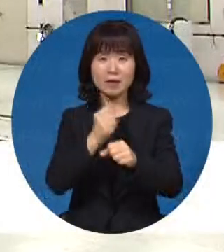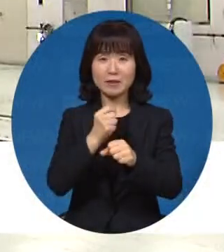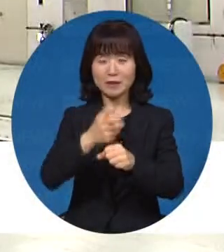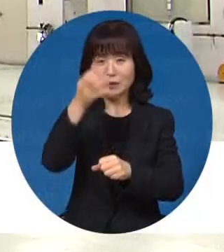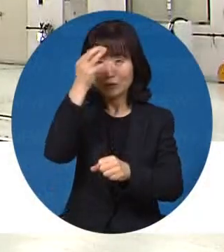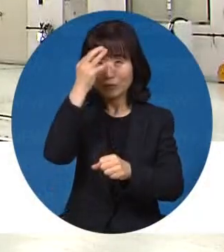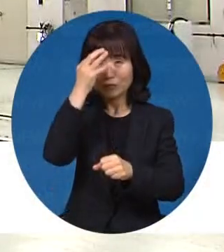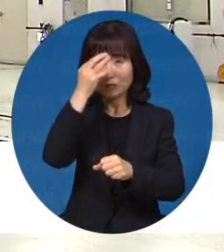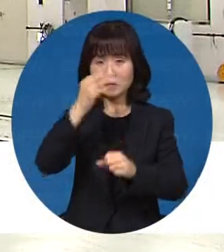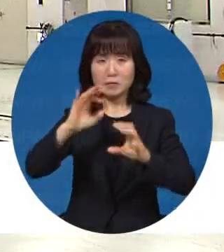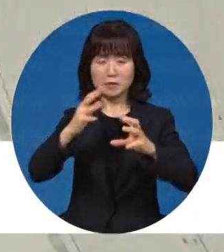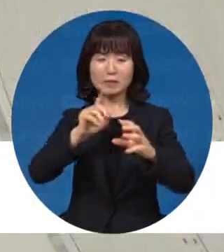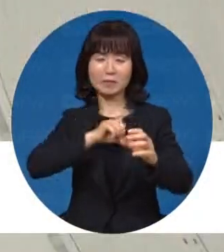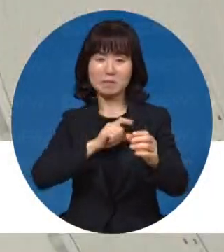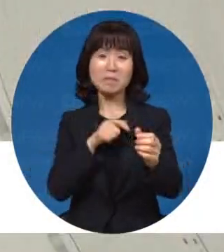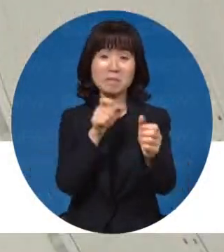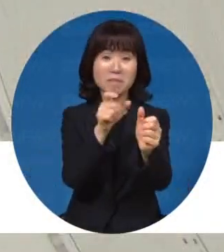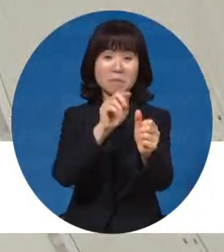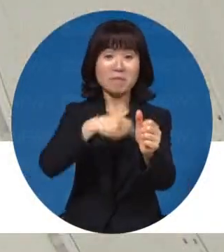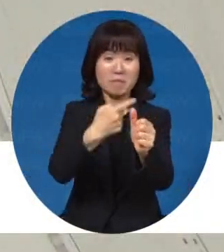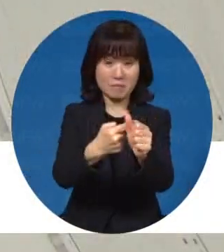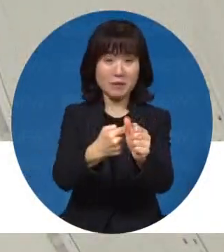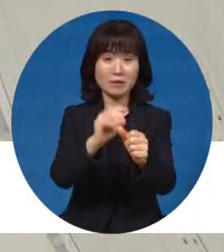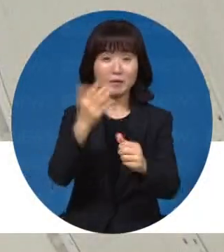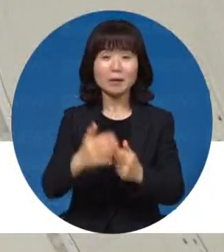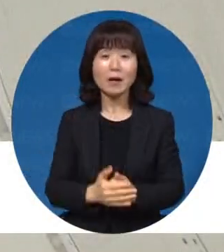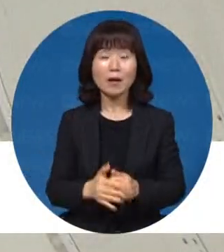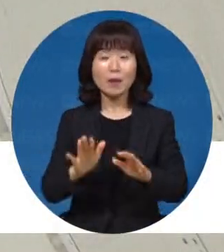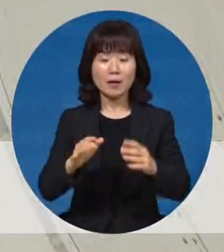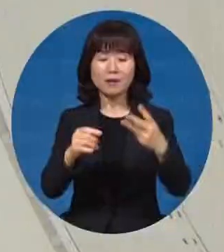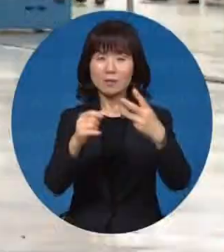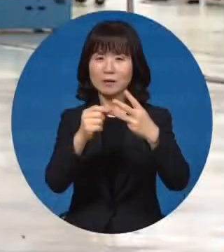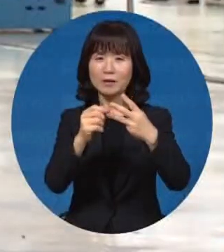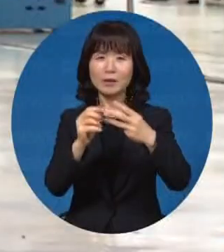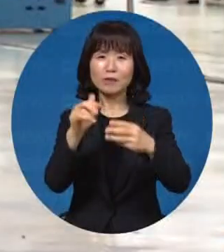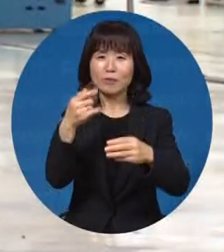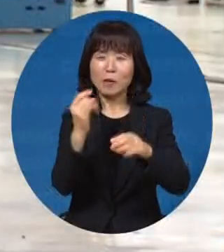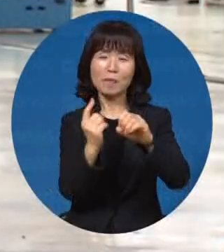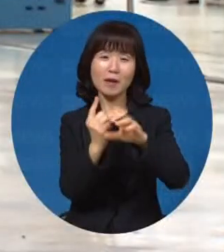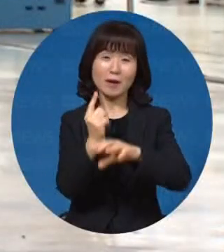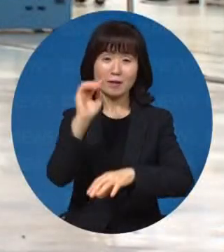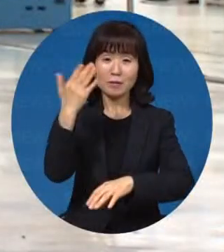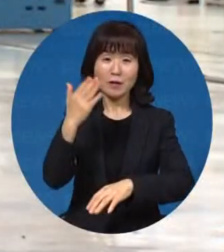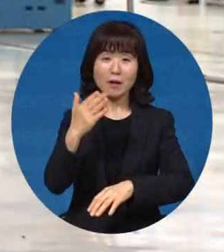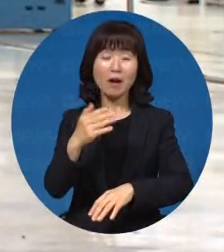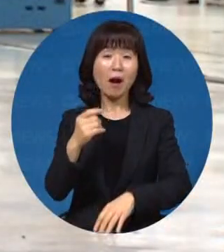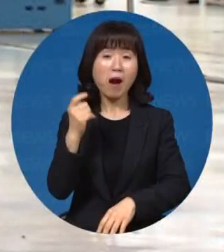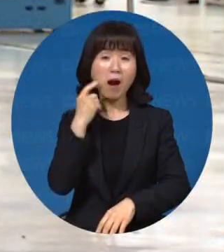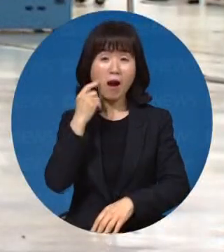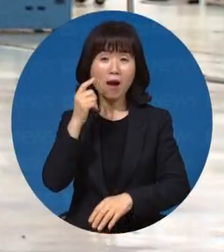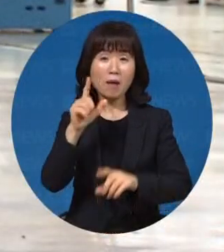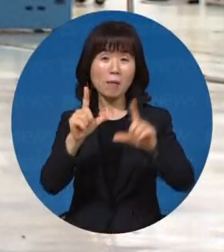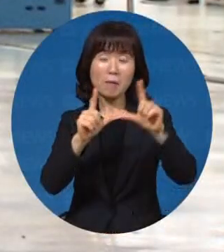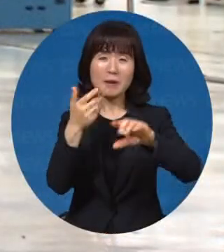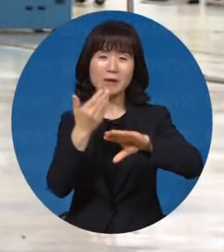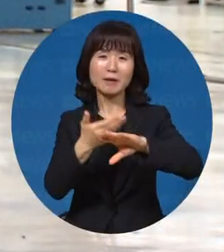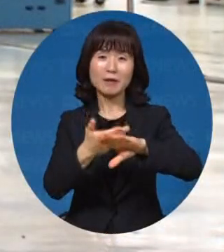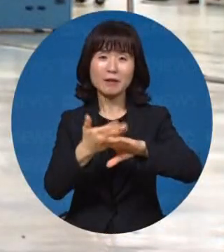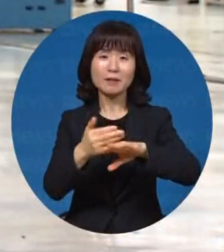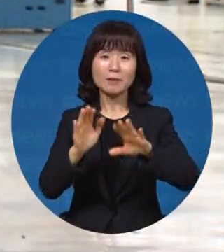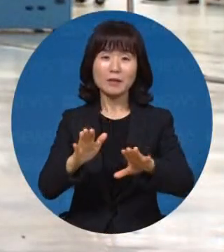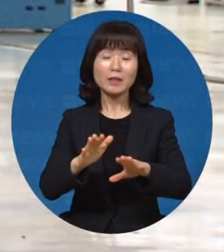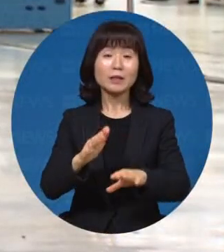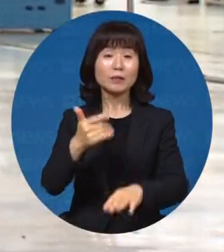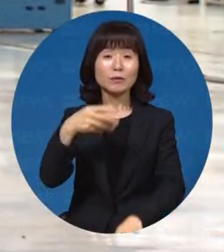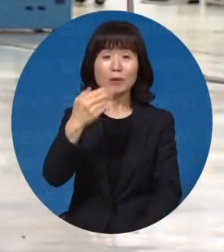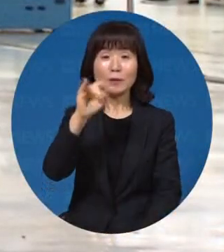발판으로 오는 24일 누리호는 세 번째 발사에 도전합니다. 모형 위성을 실었던 지난 2차 발사 때와 달리 이번에